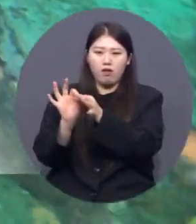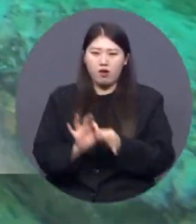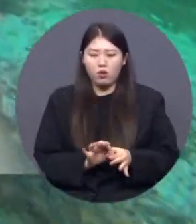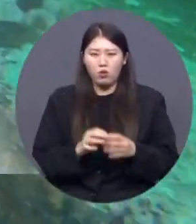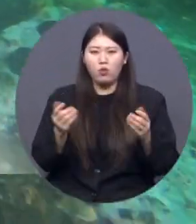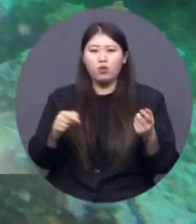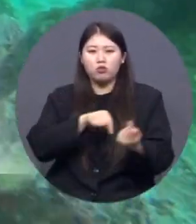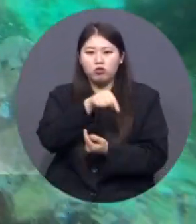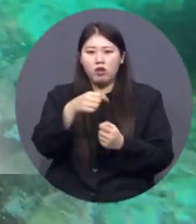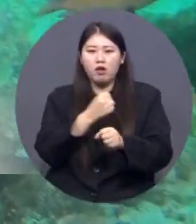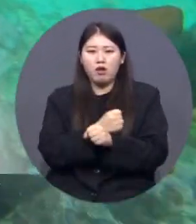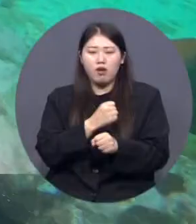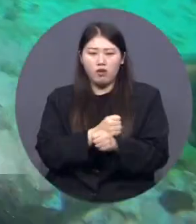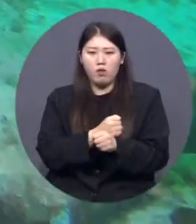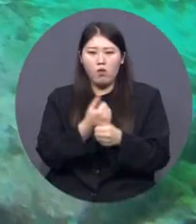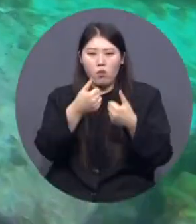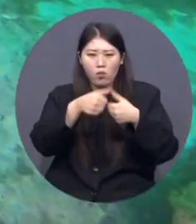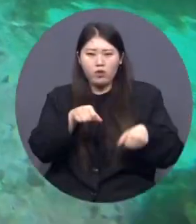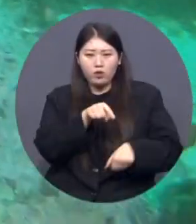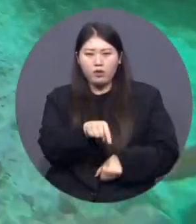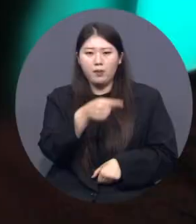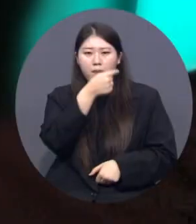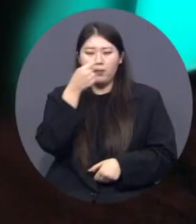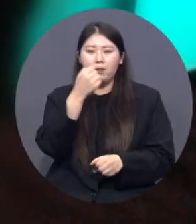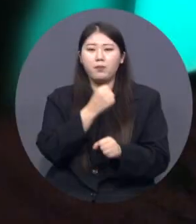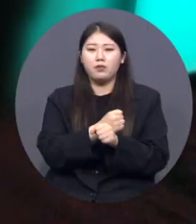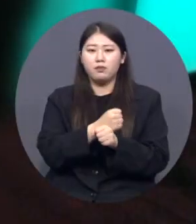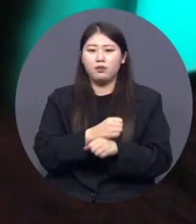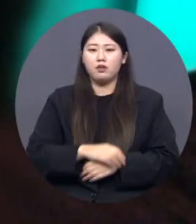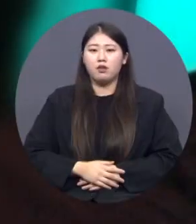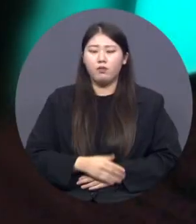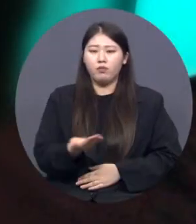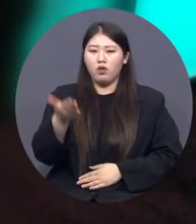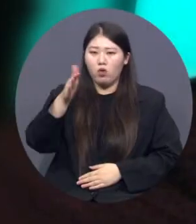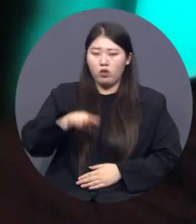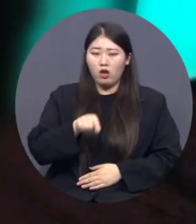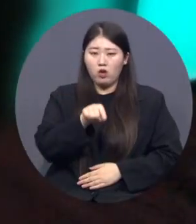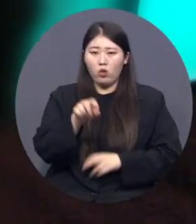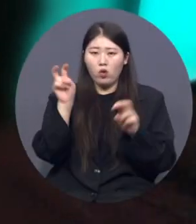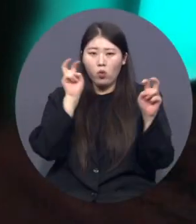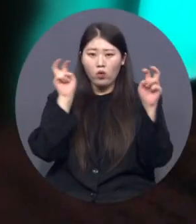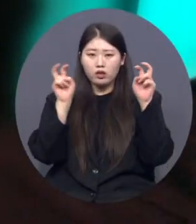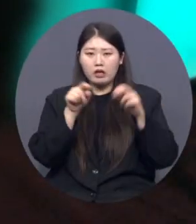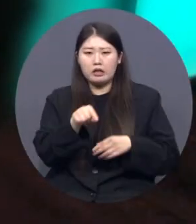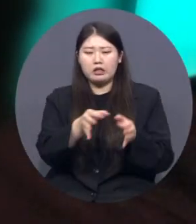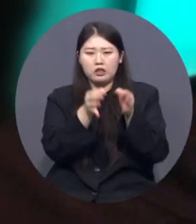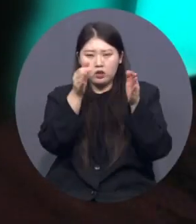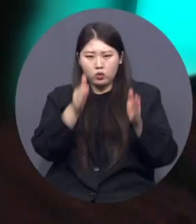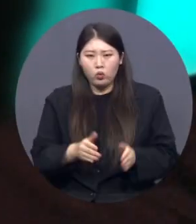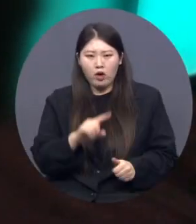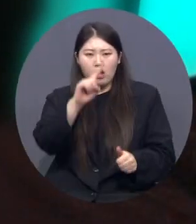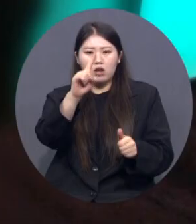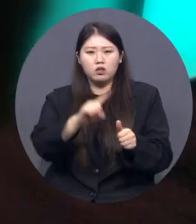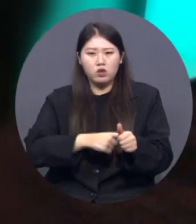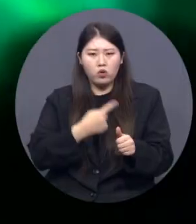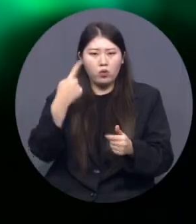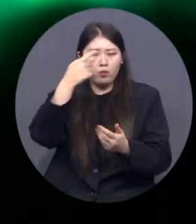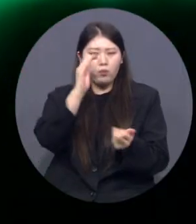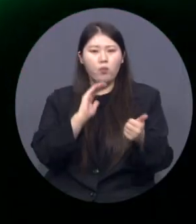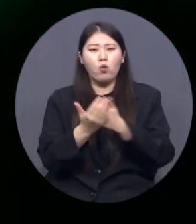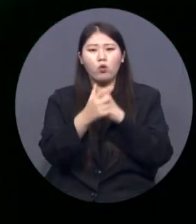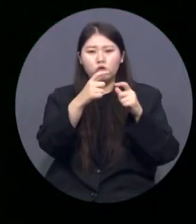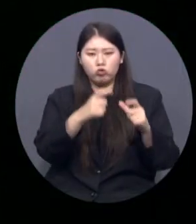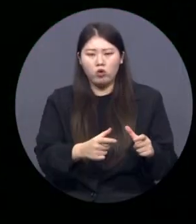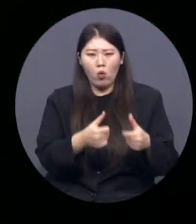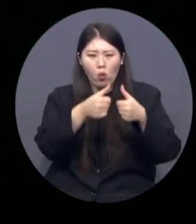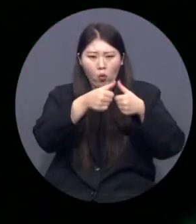드러나 지난달 검찰에 넘겨졌습니다. 그런데 이 업체가 그동안 천연보호구역을 훼손하고도 버젓이